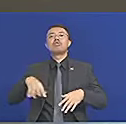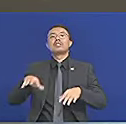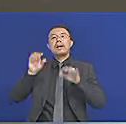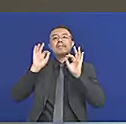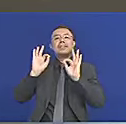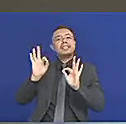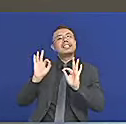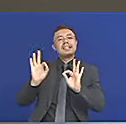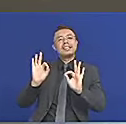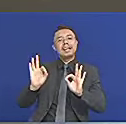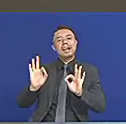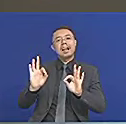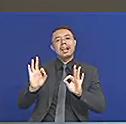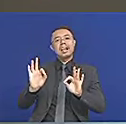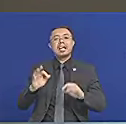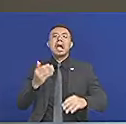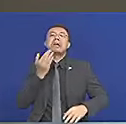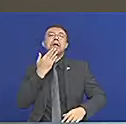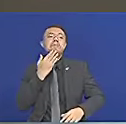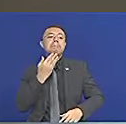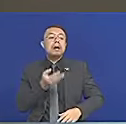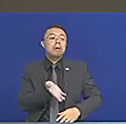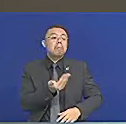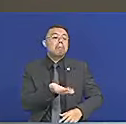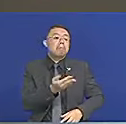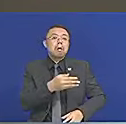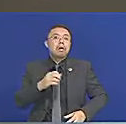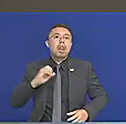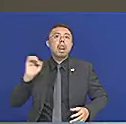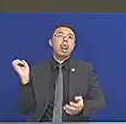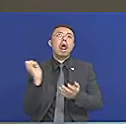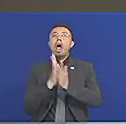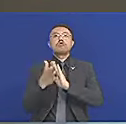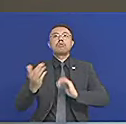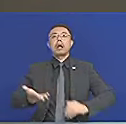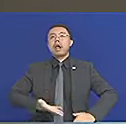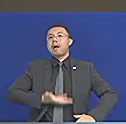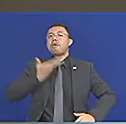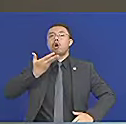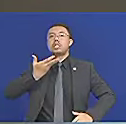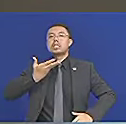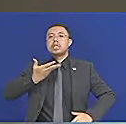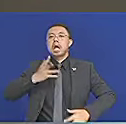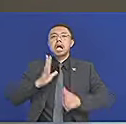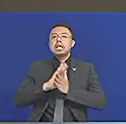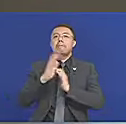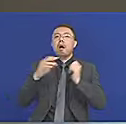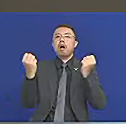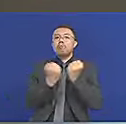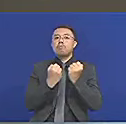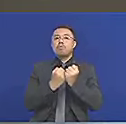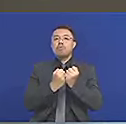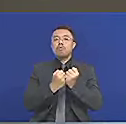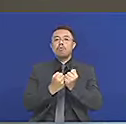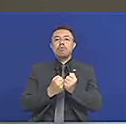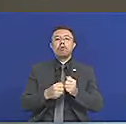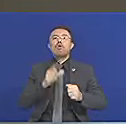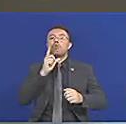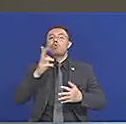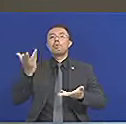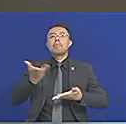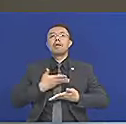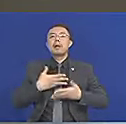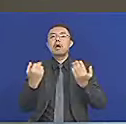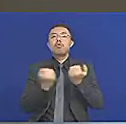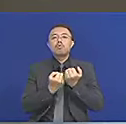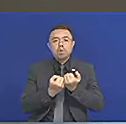berpendidikan, yang mudah disulut emosi dan semangat ekstrimnya, guna memperoleh